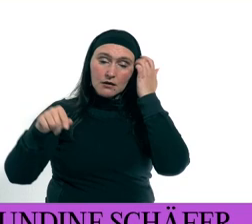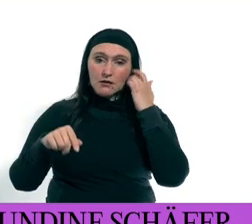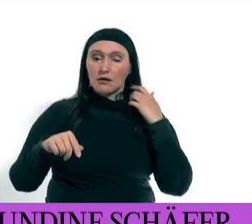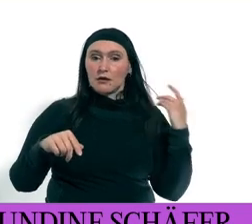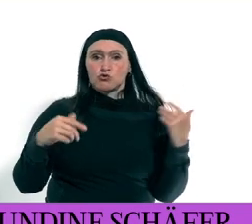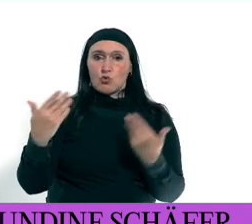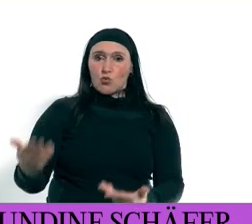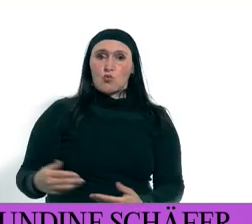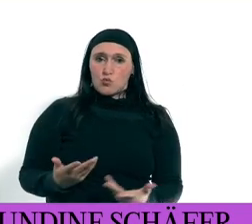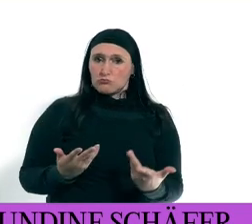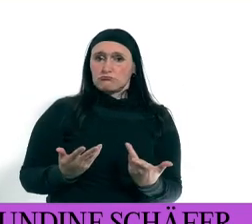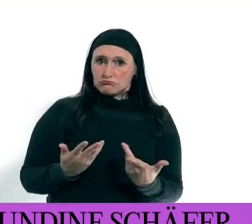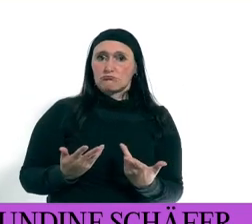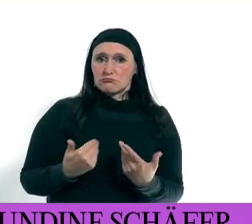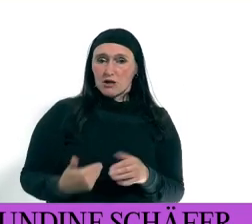ist unser